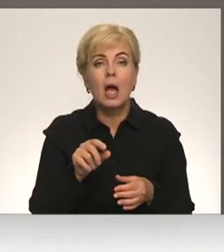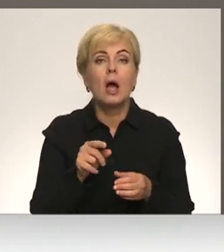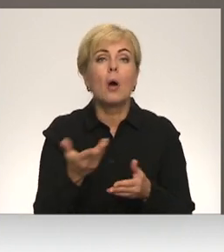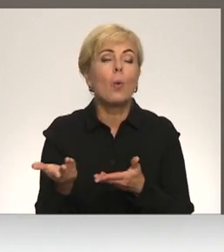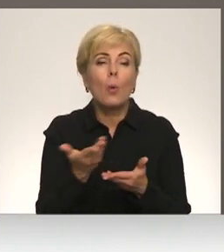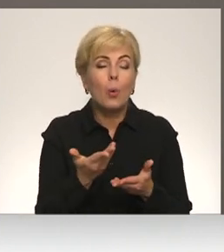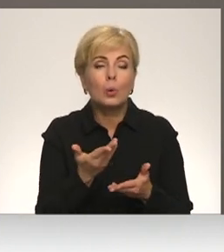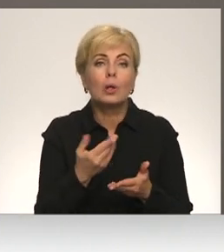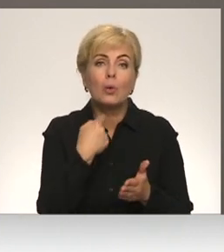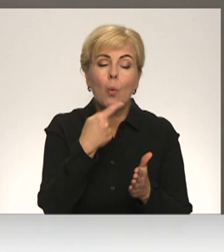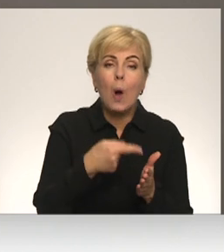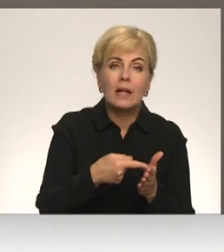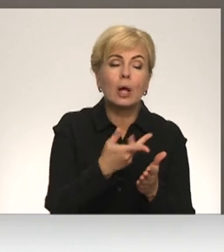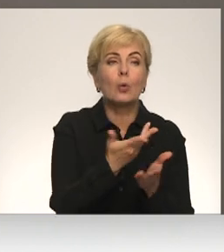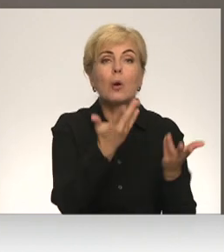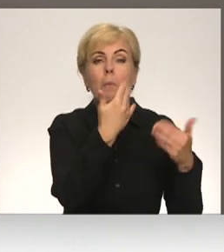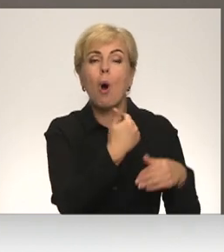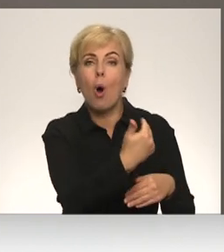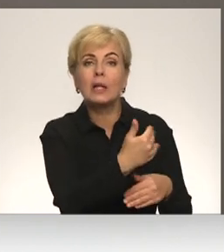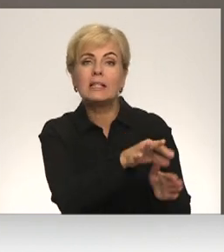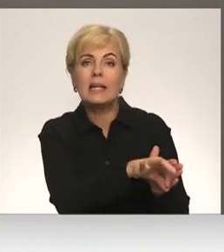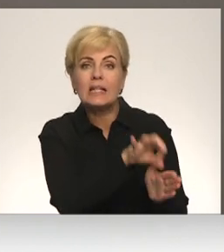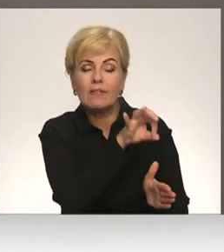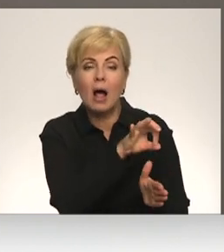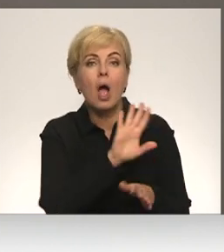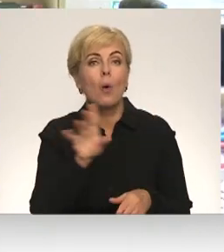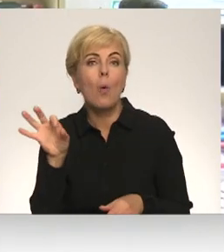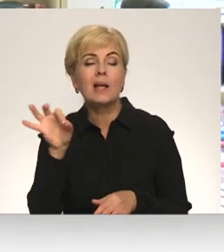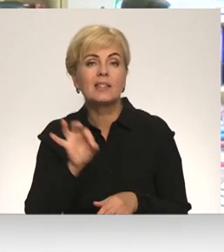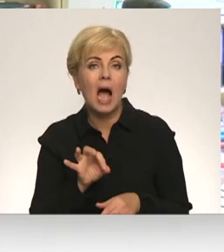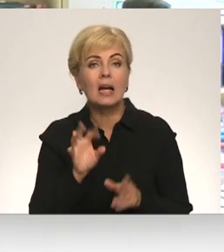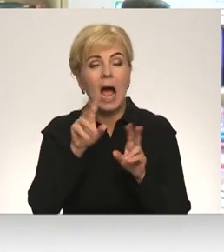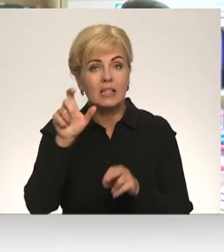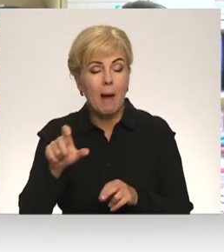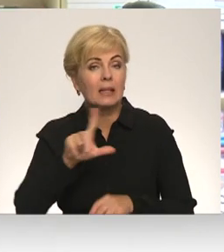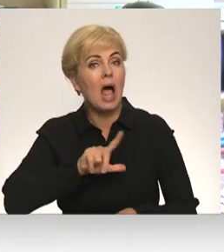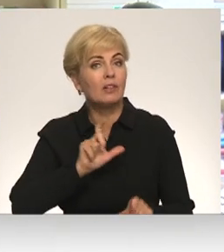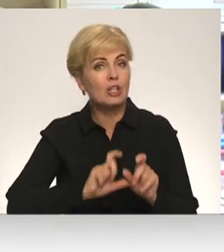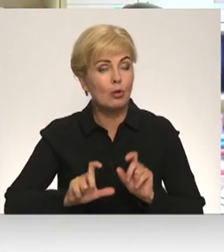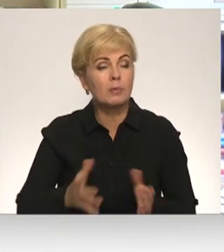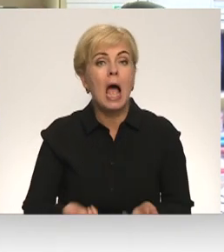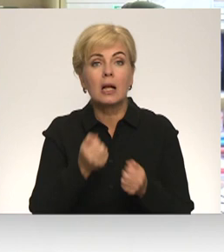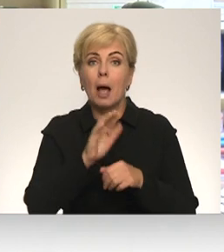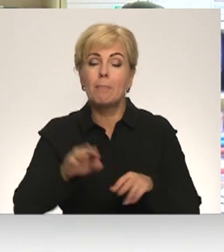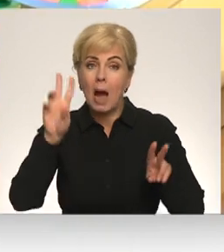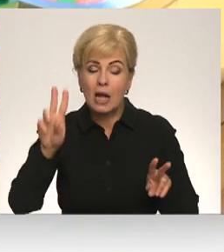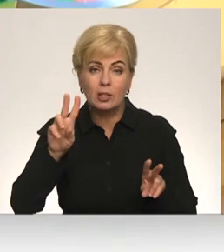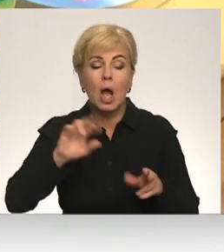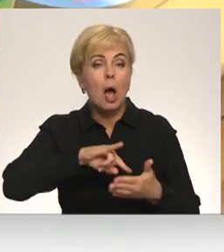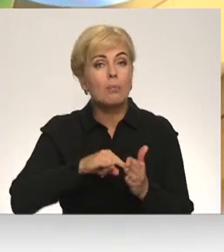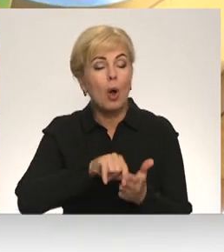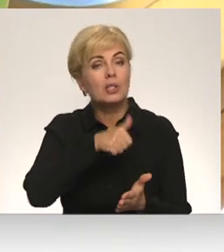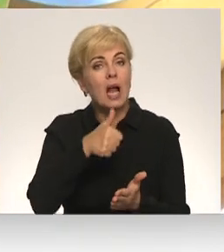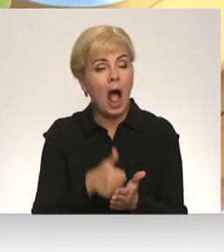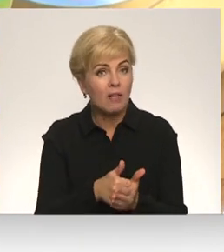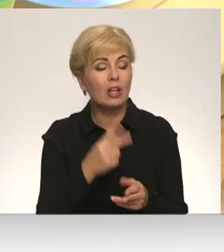ir izdarīts šī politiskā izvēle un tas, ko saka eksperti. Latvijas Universitātes un Glābiet bērnus projekta galvenais